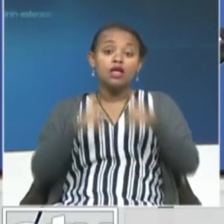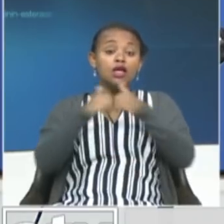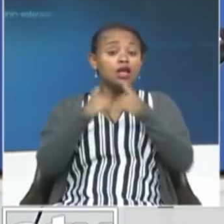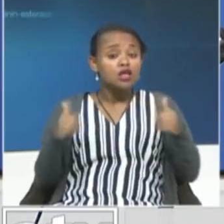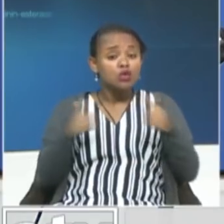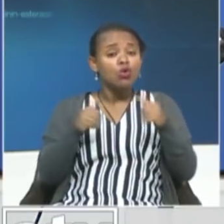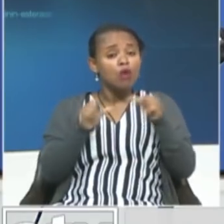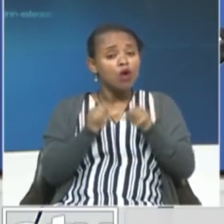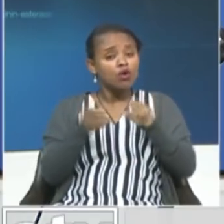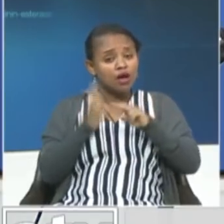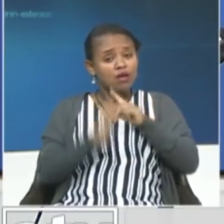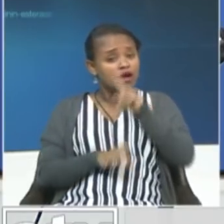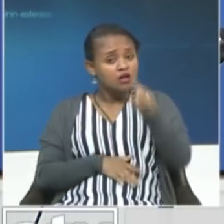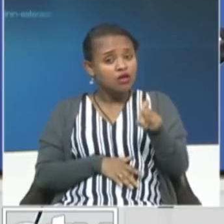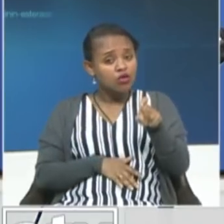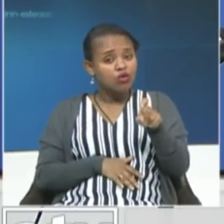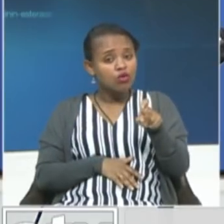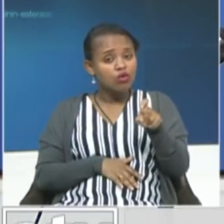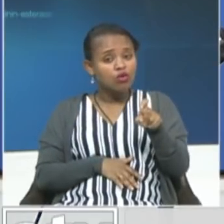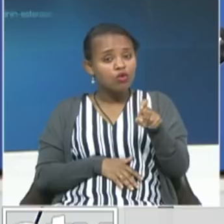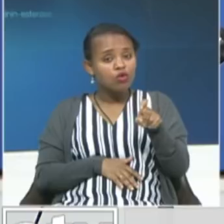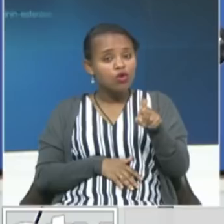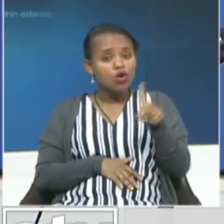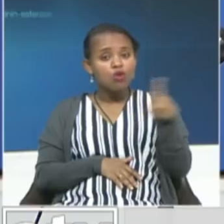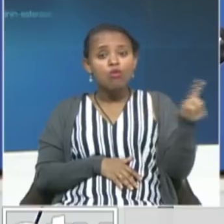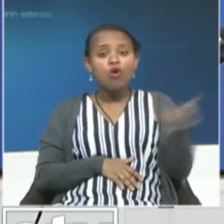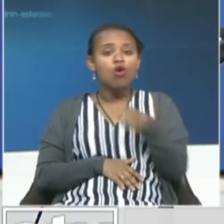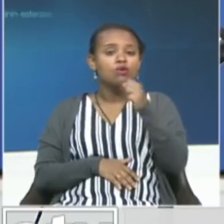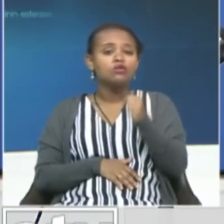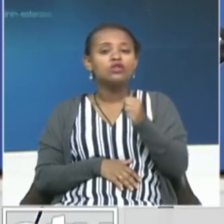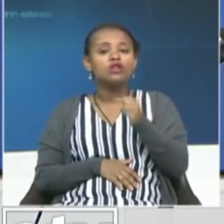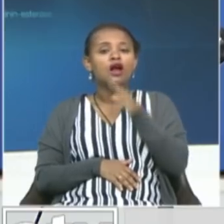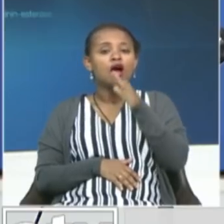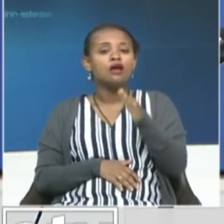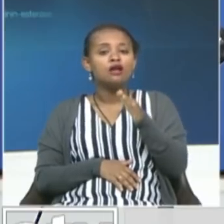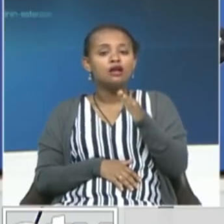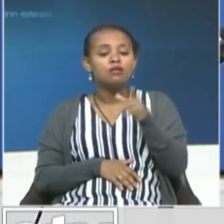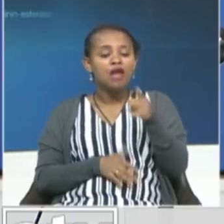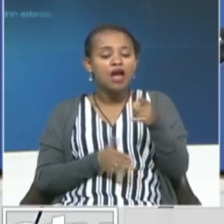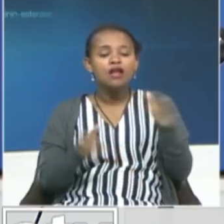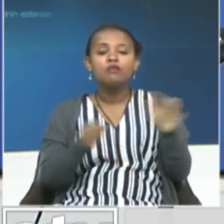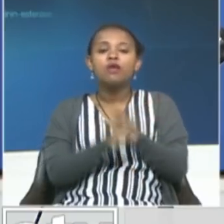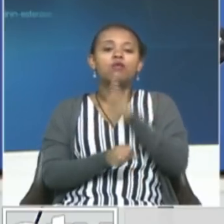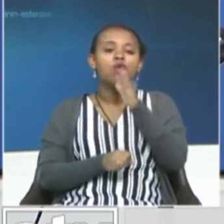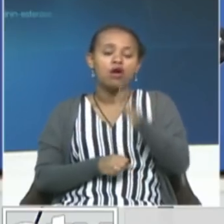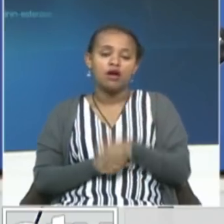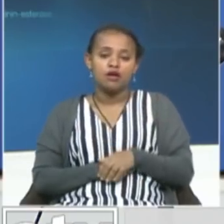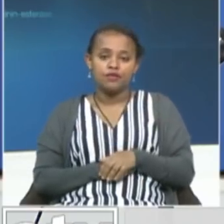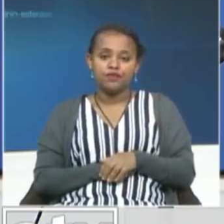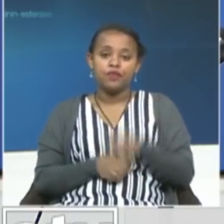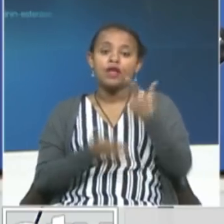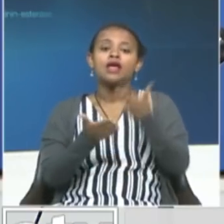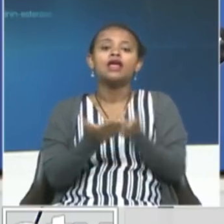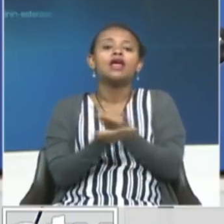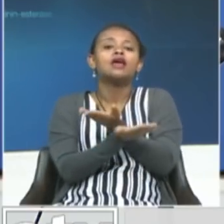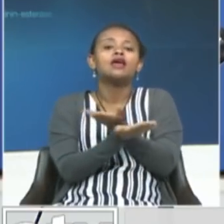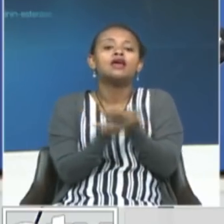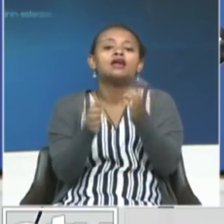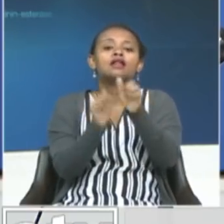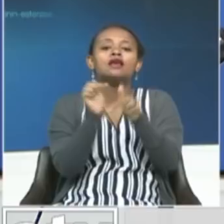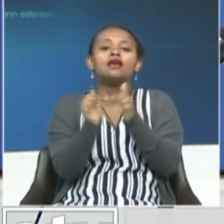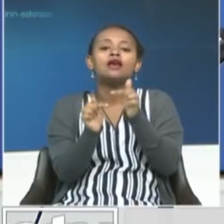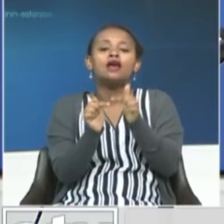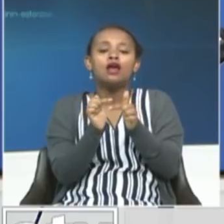ነው። አዎ መሆን የሚችል አይደለም ያ ነገር የሚያሟላ አይደለም። እና ይሄ ህዝብ የት ሄዶ ነው ቼክ